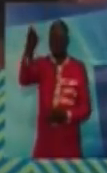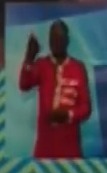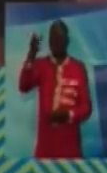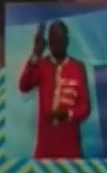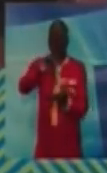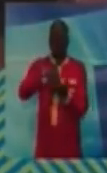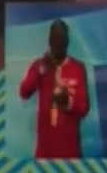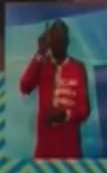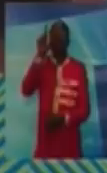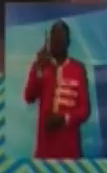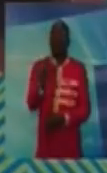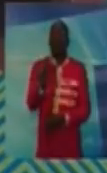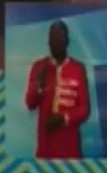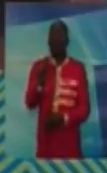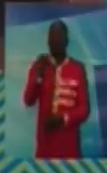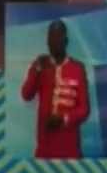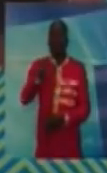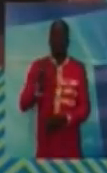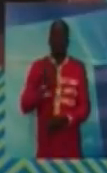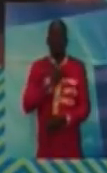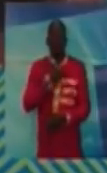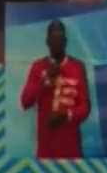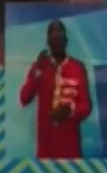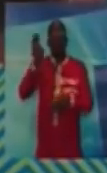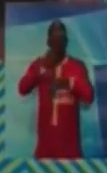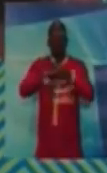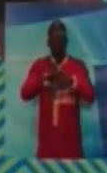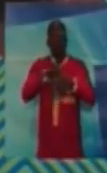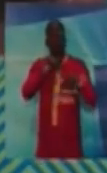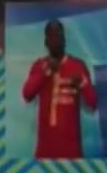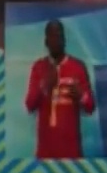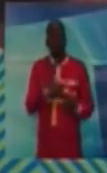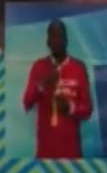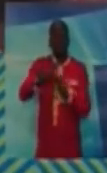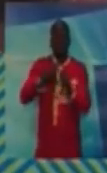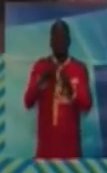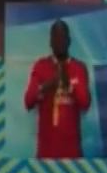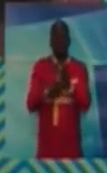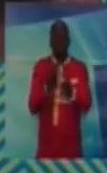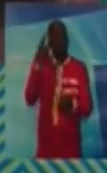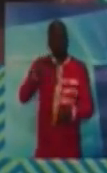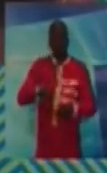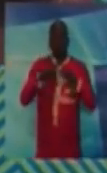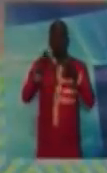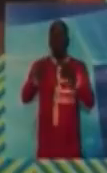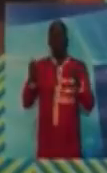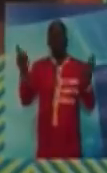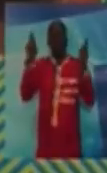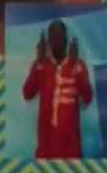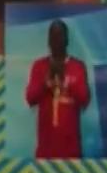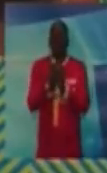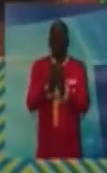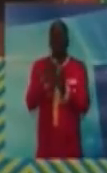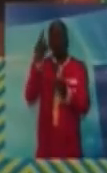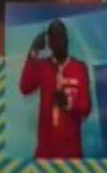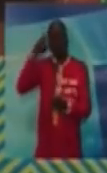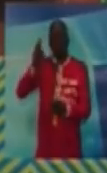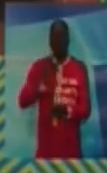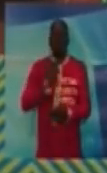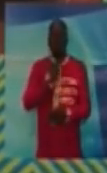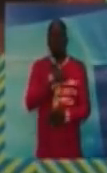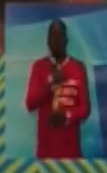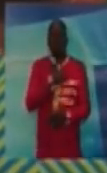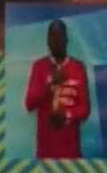l'occurrence 2020. Que nous mettons au cœur de nos échanges avec nos militants chaque fois que l'occasion nous est donnée de les rencontrer. Et c'est l'occasion pour nous, quand